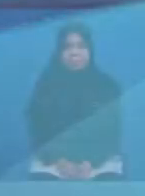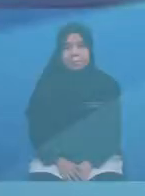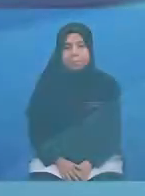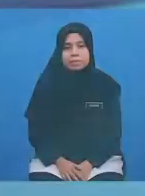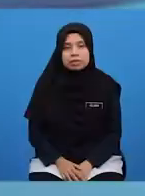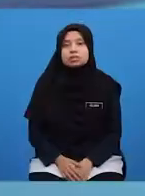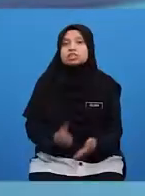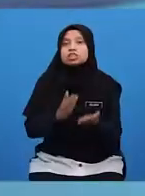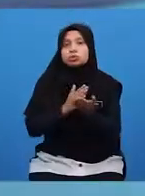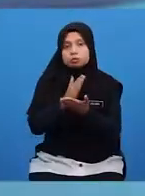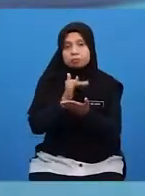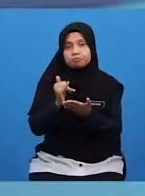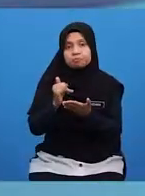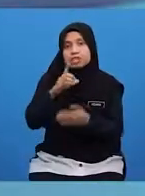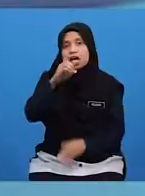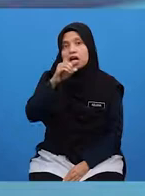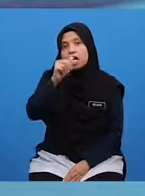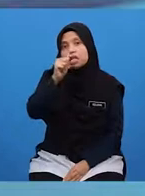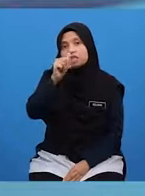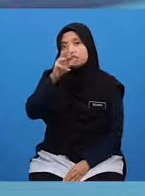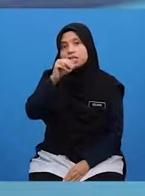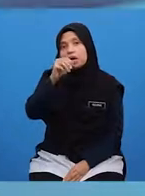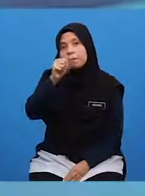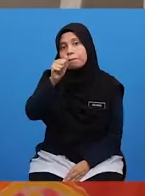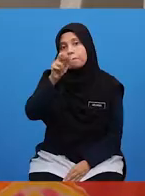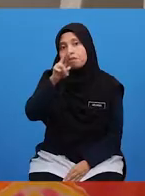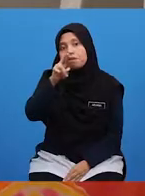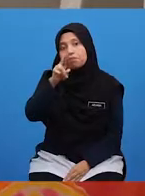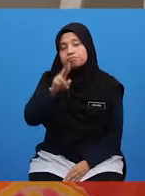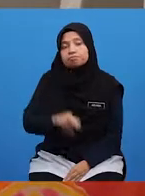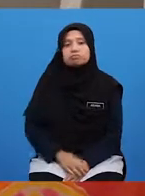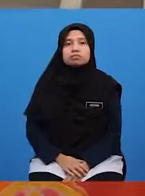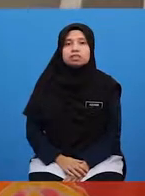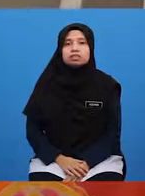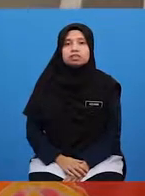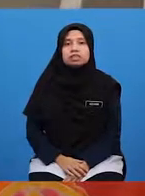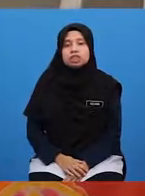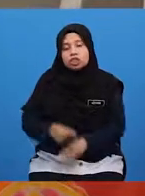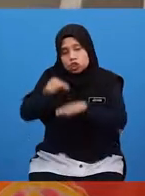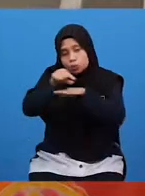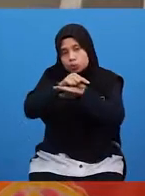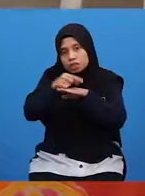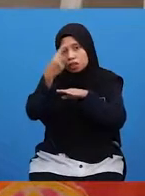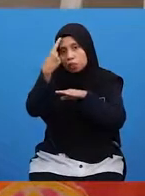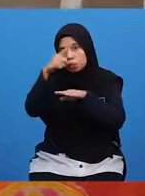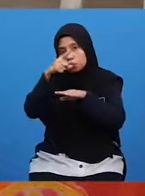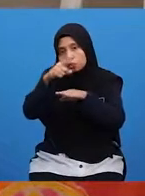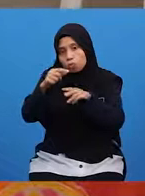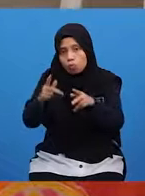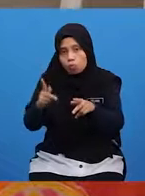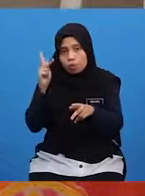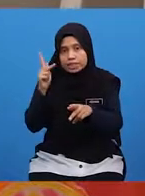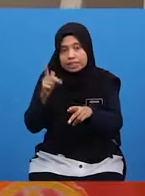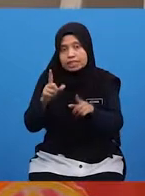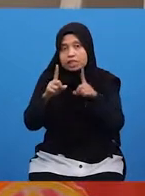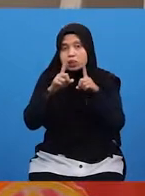Bahan seterusnya ialah damar atau rosin. Damar atau rosin digunakan untuk menguatkan